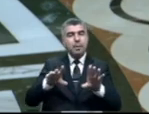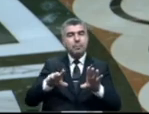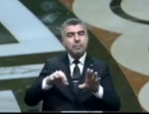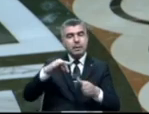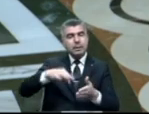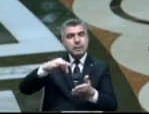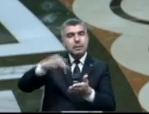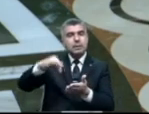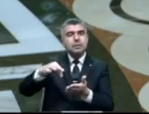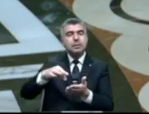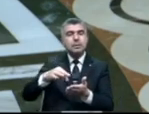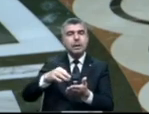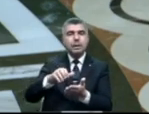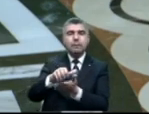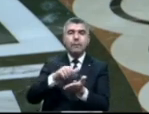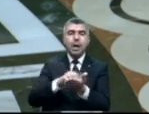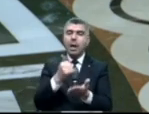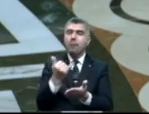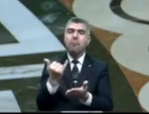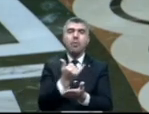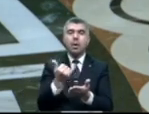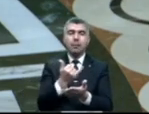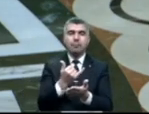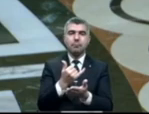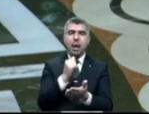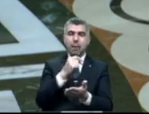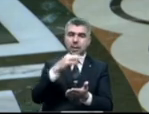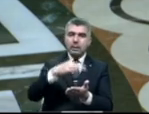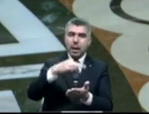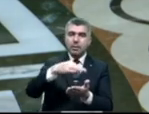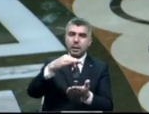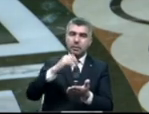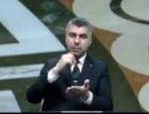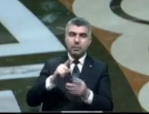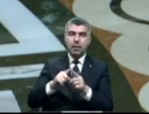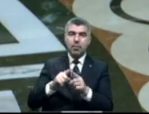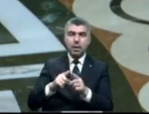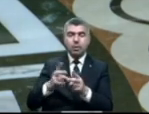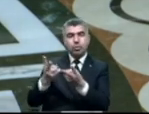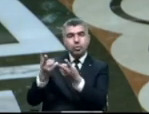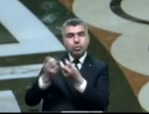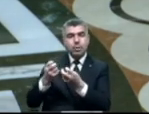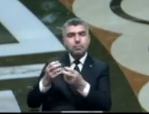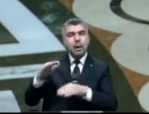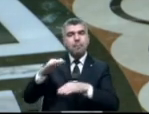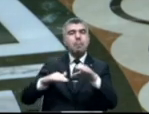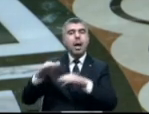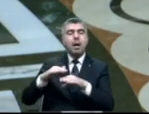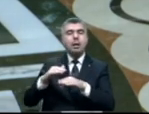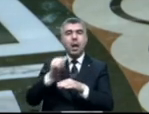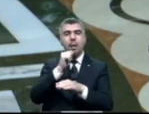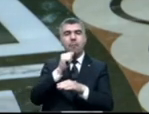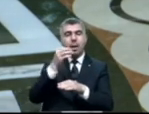السقي بالتنقيط، ثانيا هذا الشيء ديال التحلية ديال مياه البحر، وكما شفتوا راه